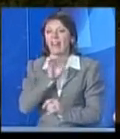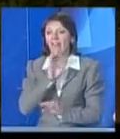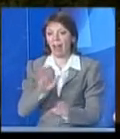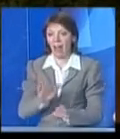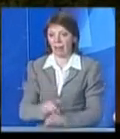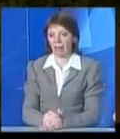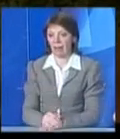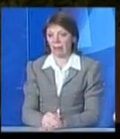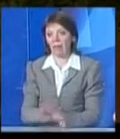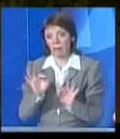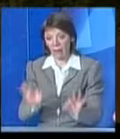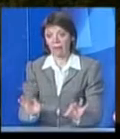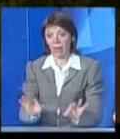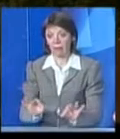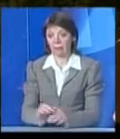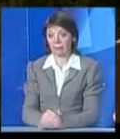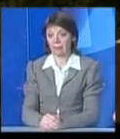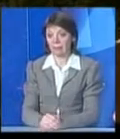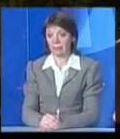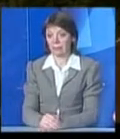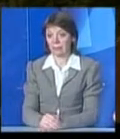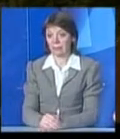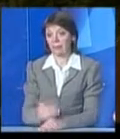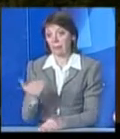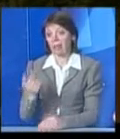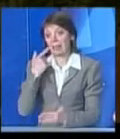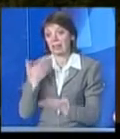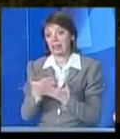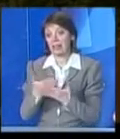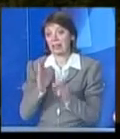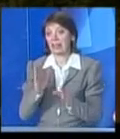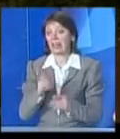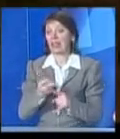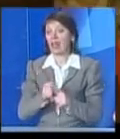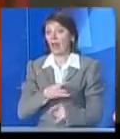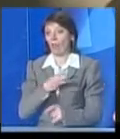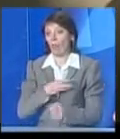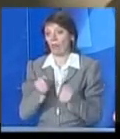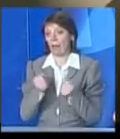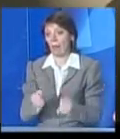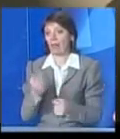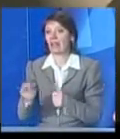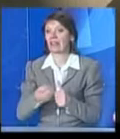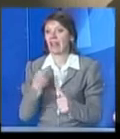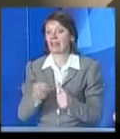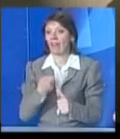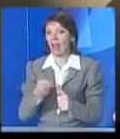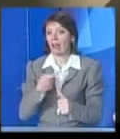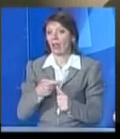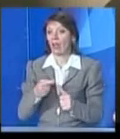того, чого. Правда? Це, мені здається, тільки ота любов тримає. Віш називається «Отчий